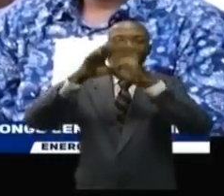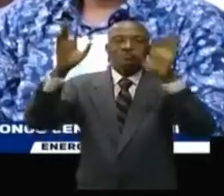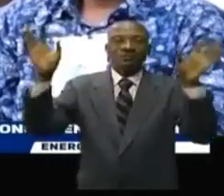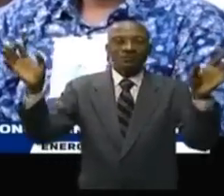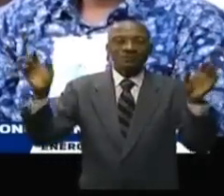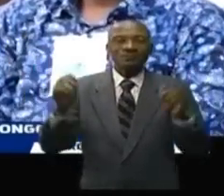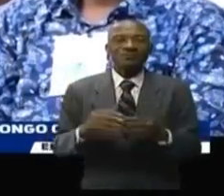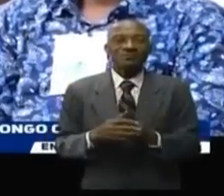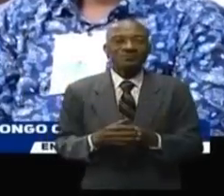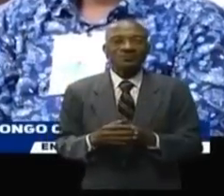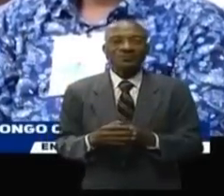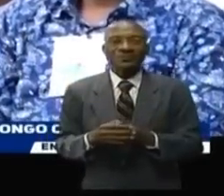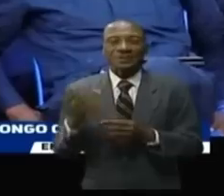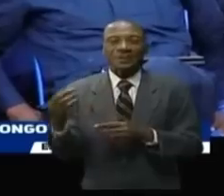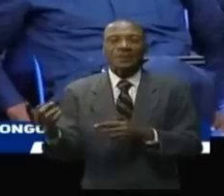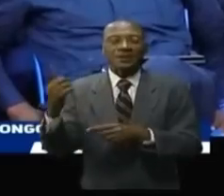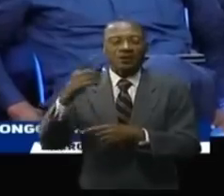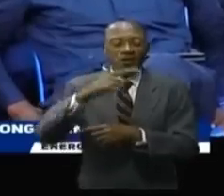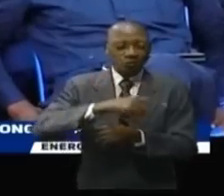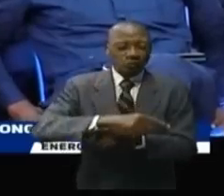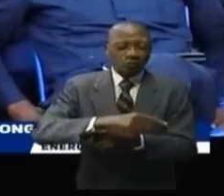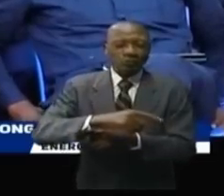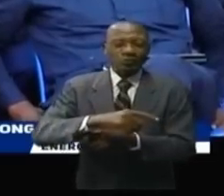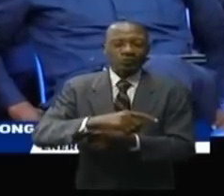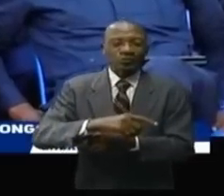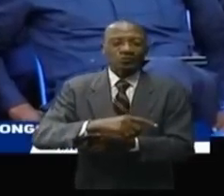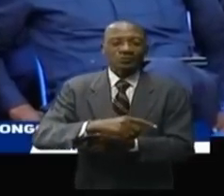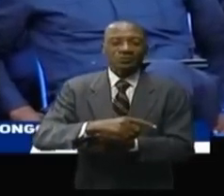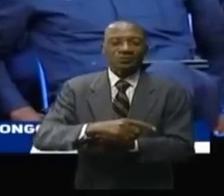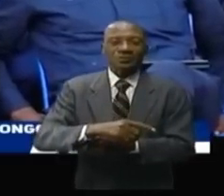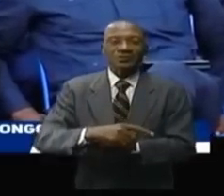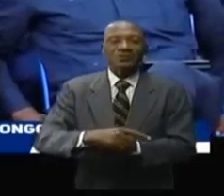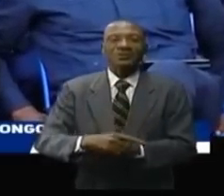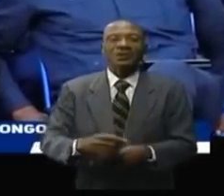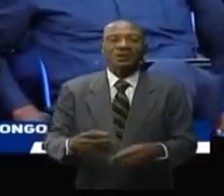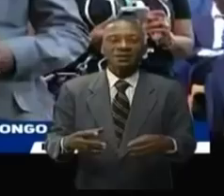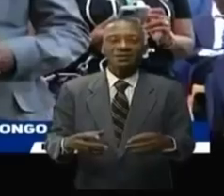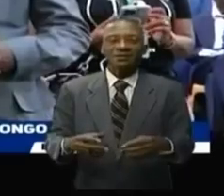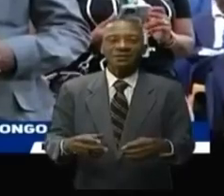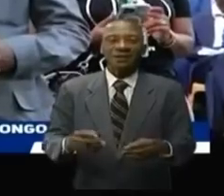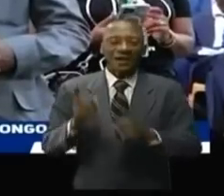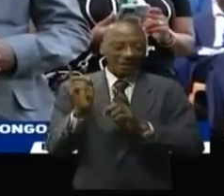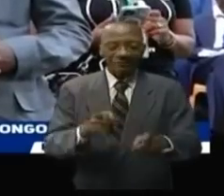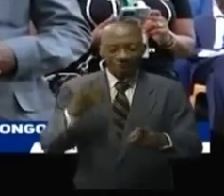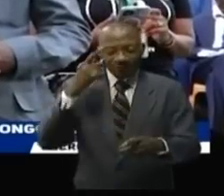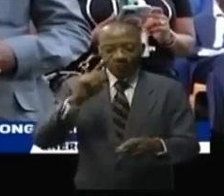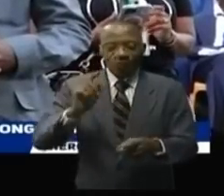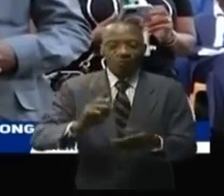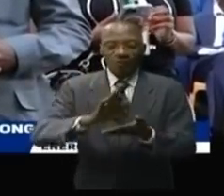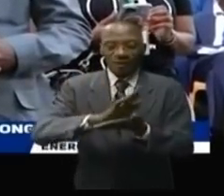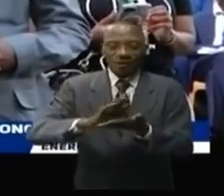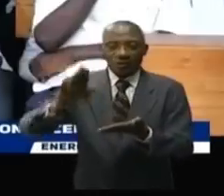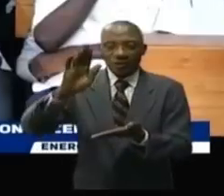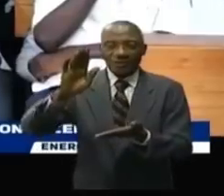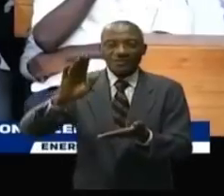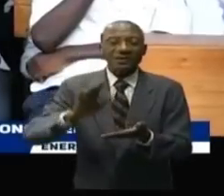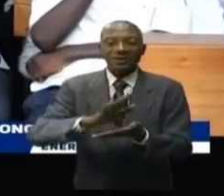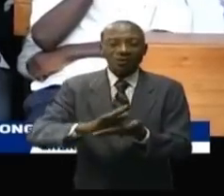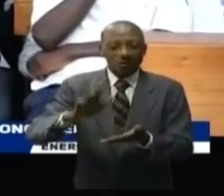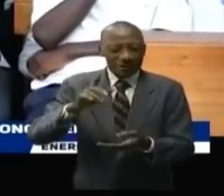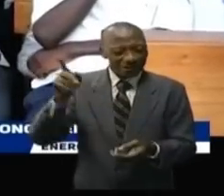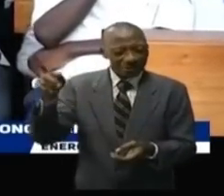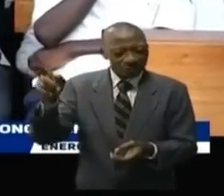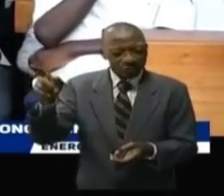restera une journée inoubliable et importante pour le collège Notre-Dame et pourquoi pas toute la province du